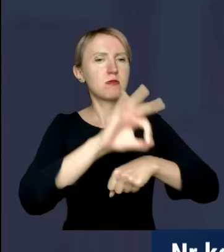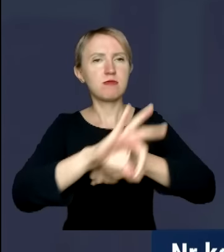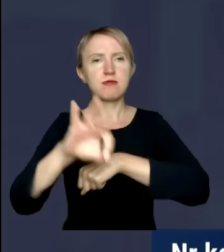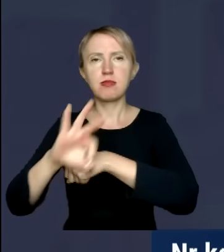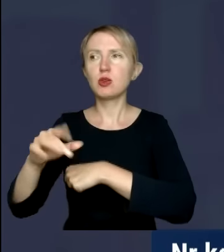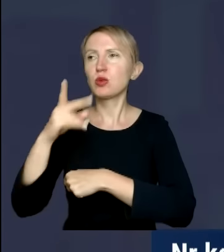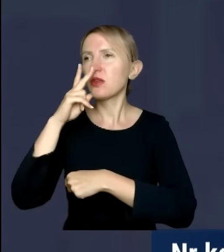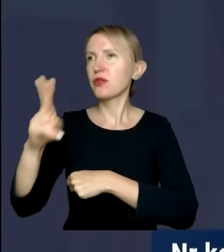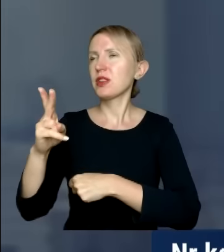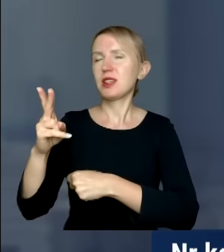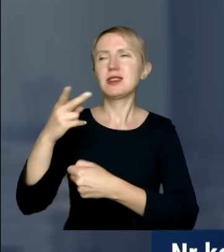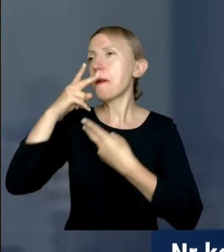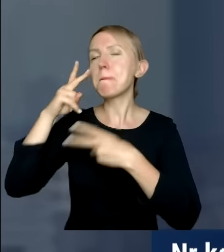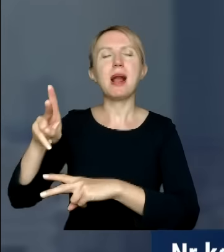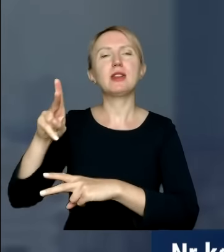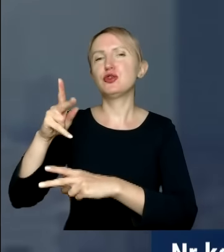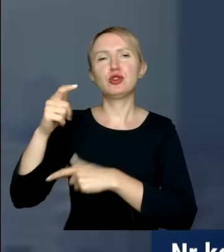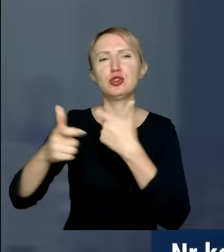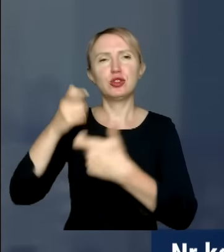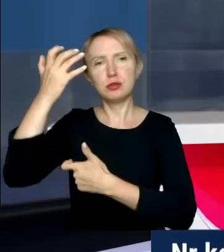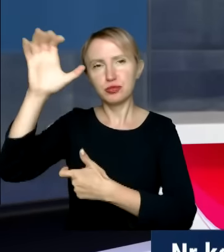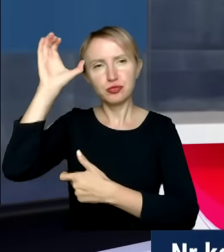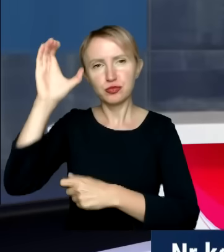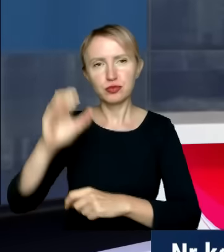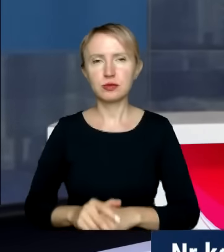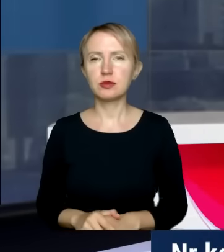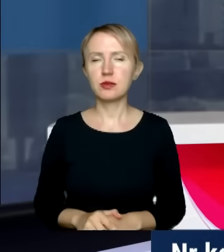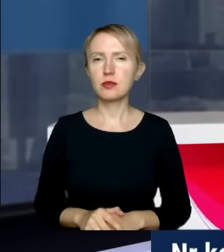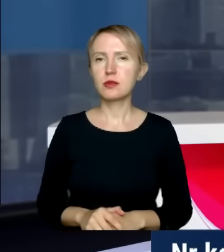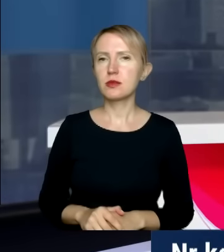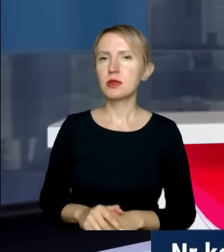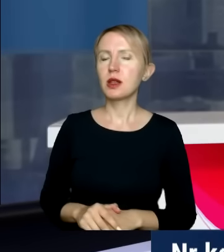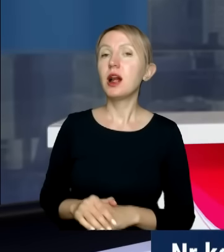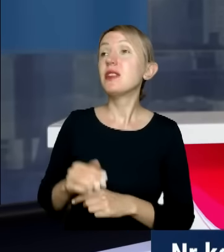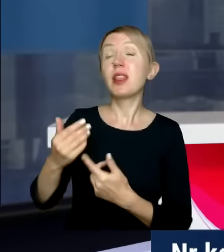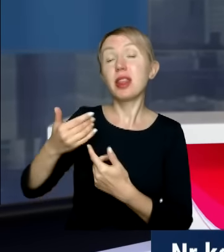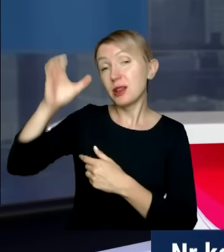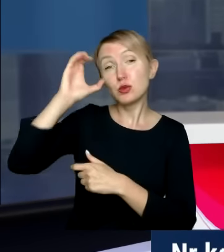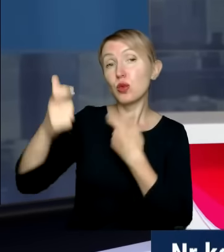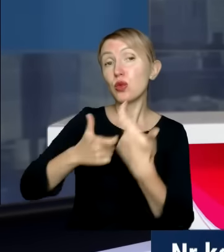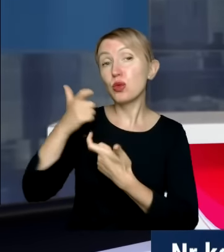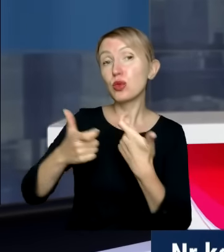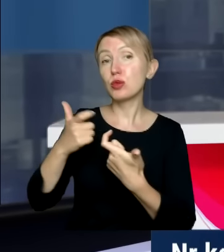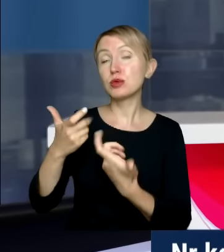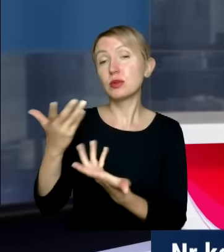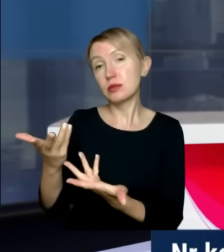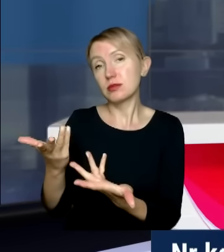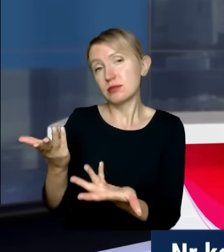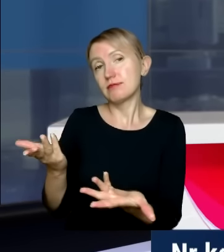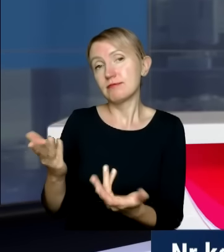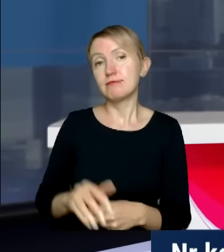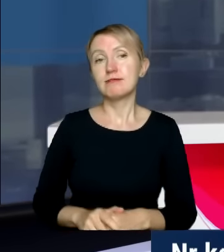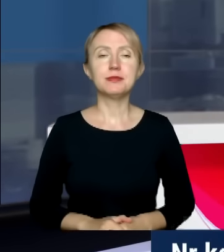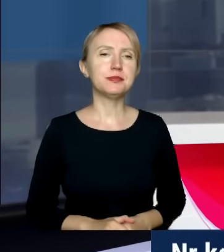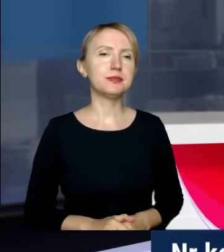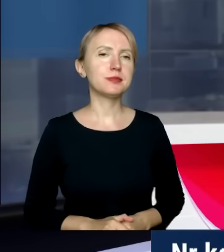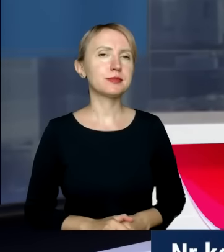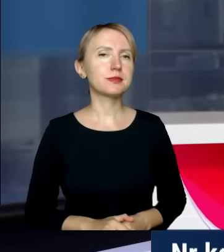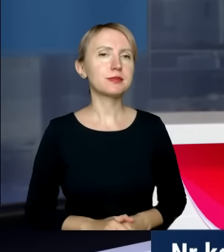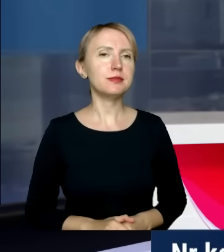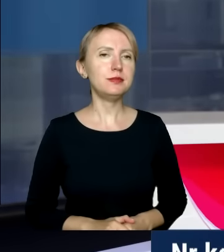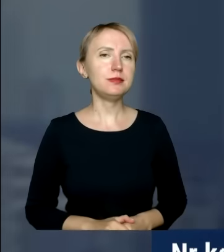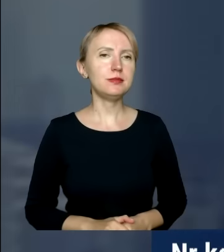władzy one takie trochę podobne to nie przest niepowodzenia są jak kś coś się próbuje on nawet próbuje właśnie nie